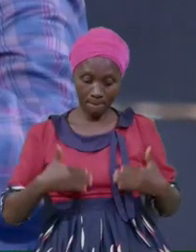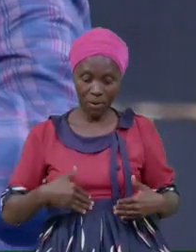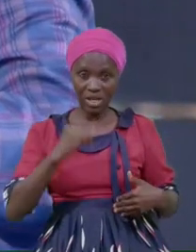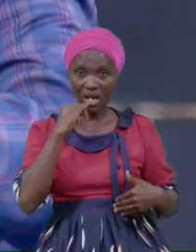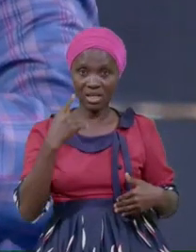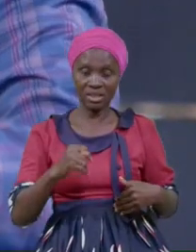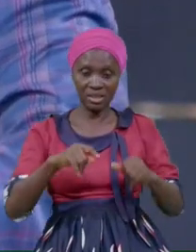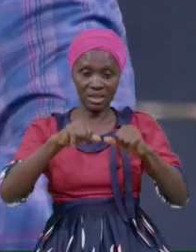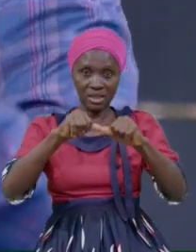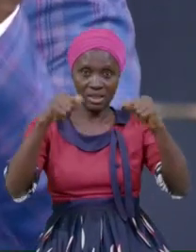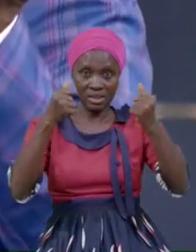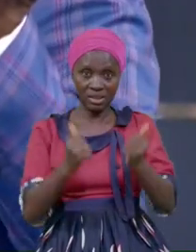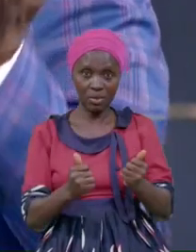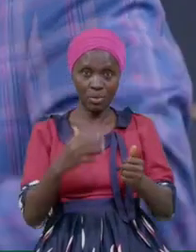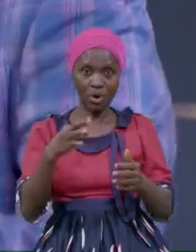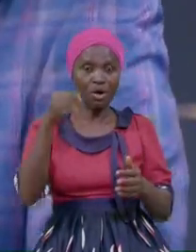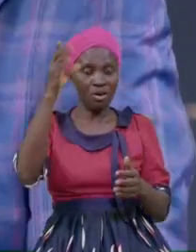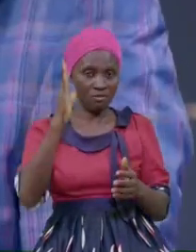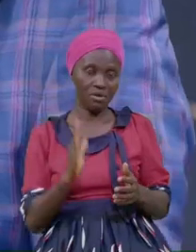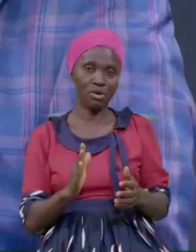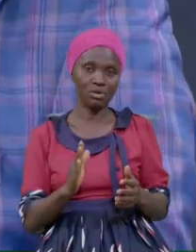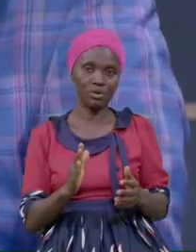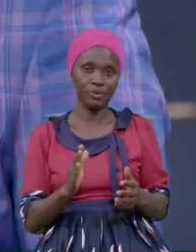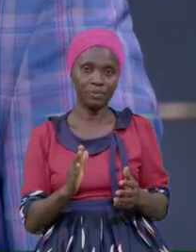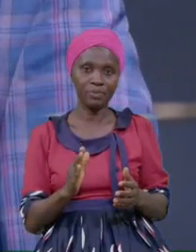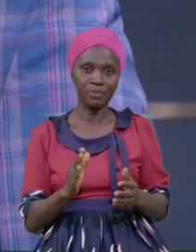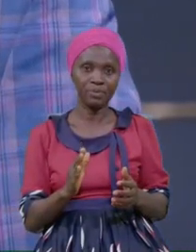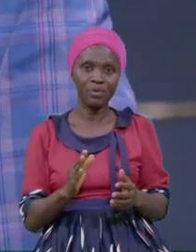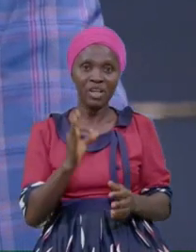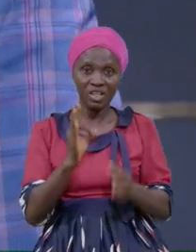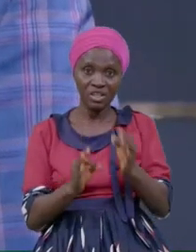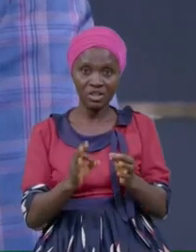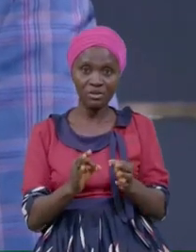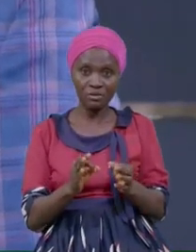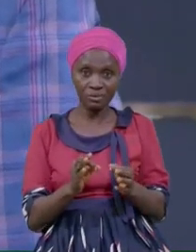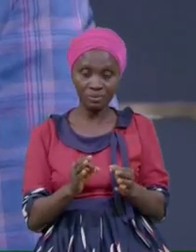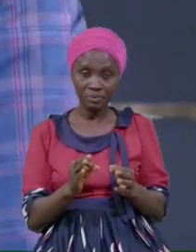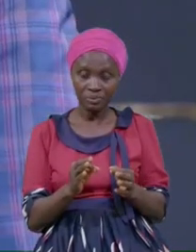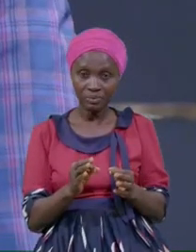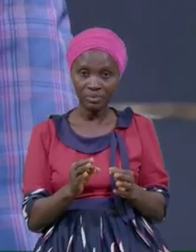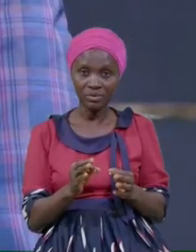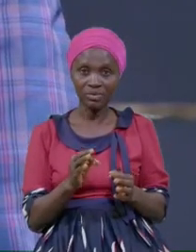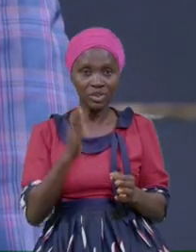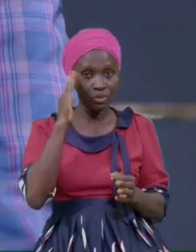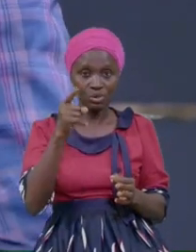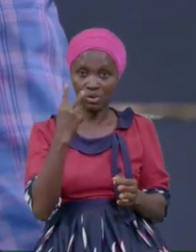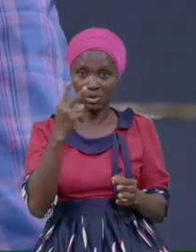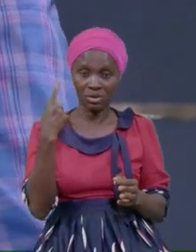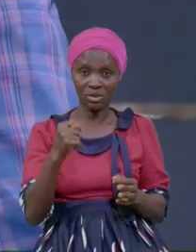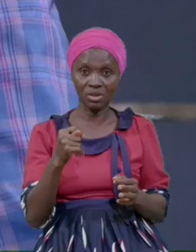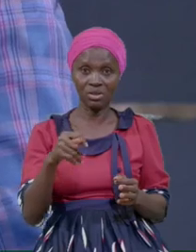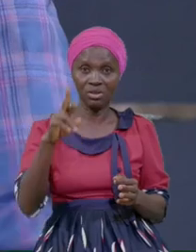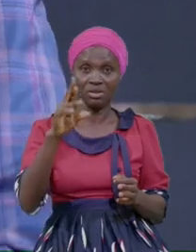Des lézards qui entrent, qui sortent. Est-ce que tu vas voir le toit de ta maison et la pluie